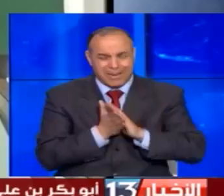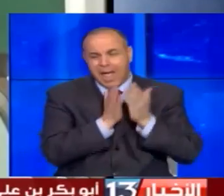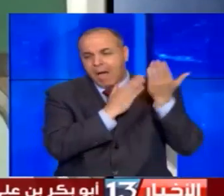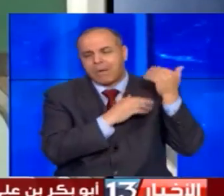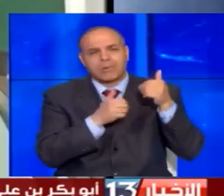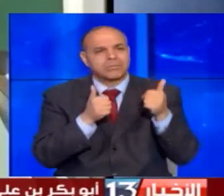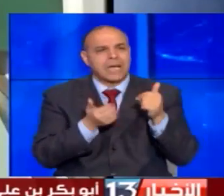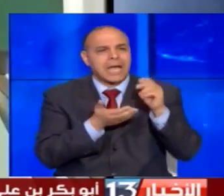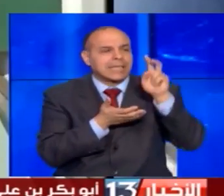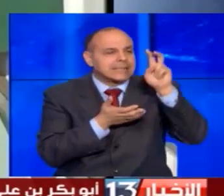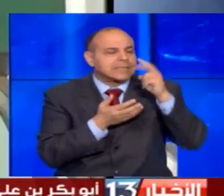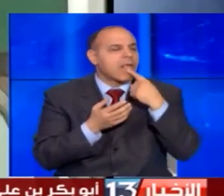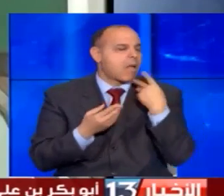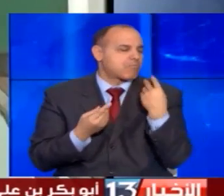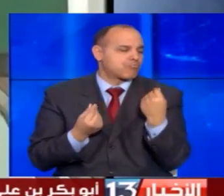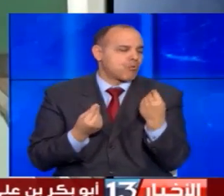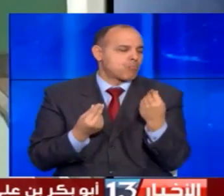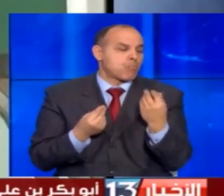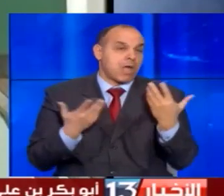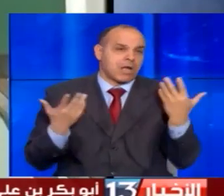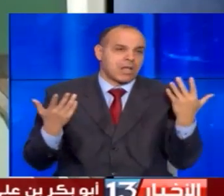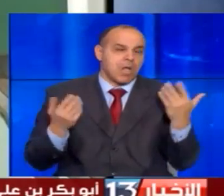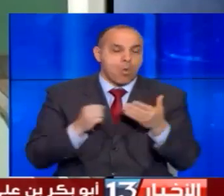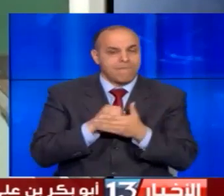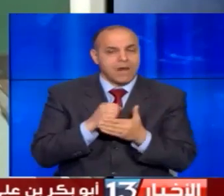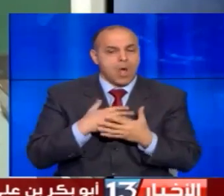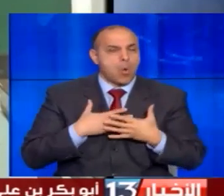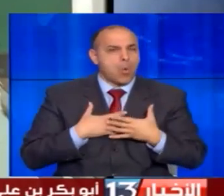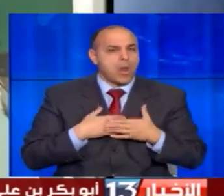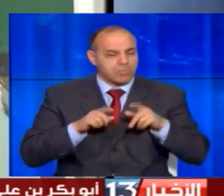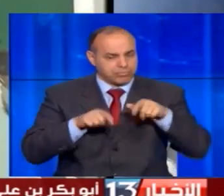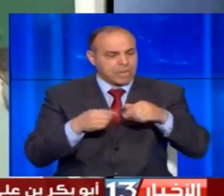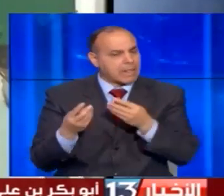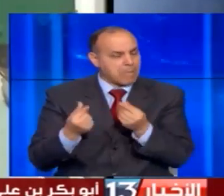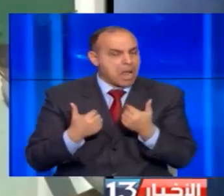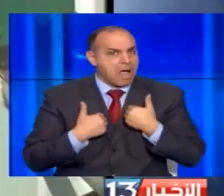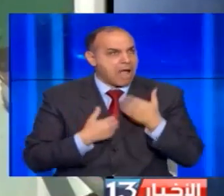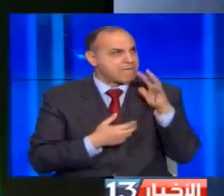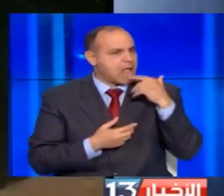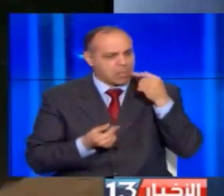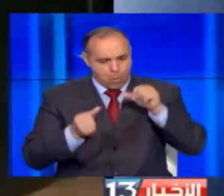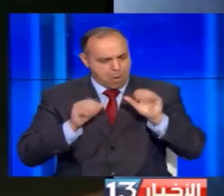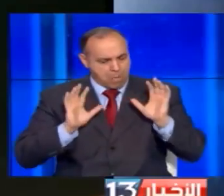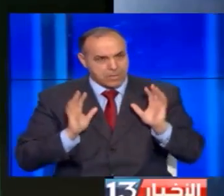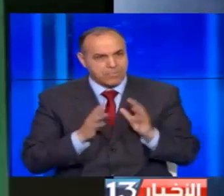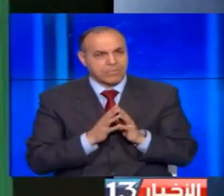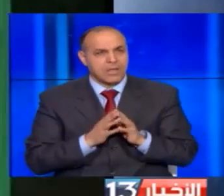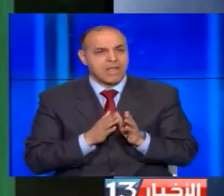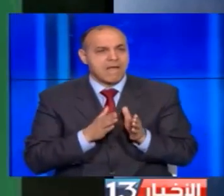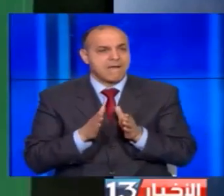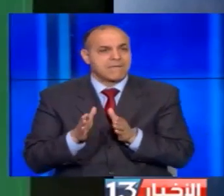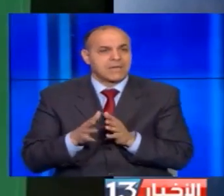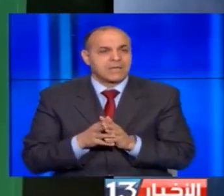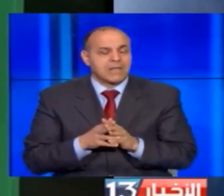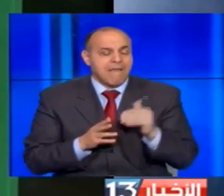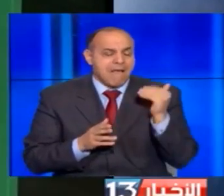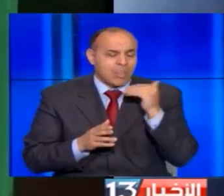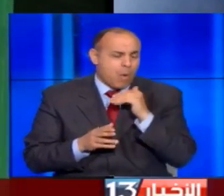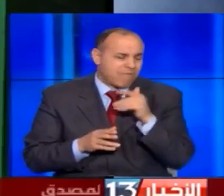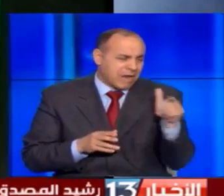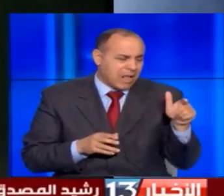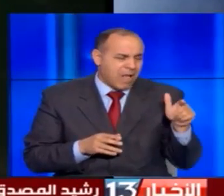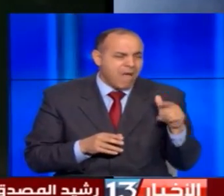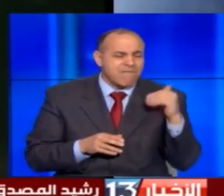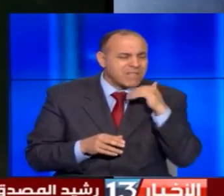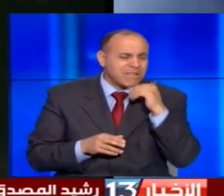على خطر زيتها أبن، وفلاحتنا كلها بعلي وبيولوجية، ما عندناش دويات. الفرق بيناتها كان في السرعة، كما قلت لك الأخرى